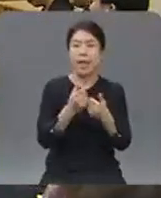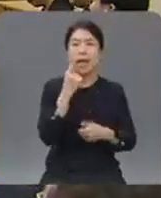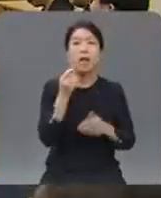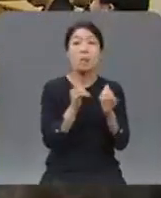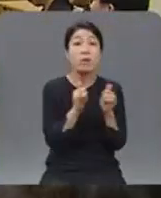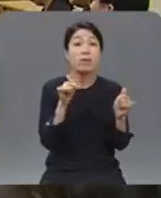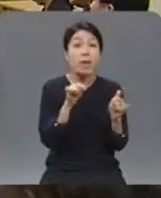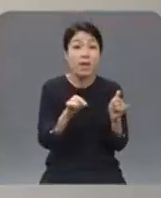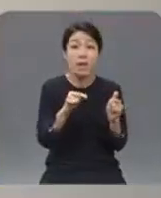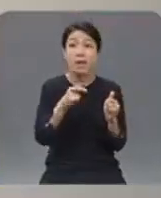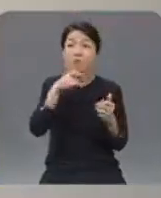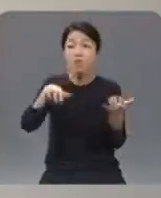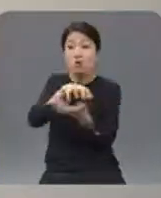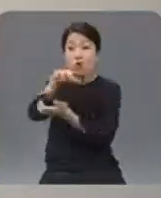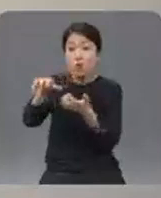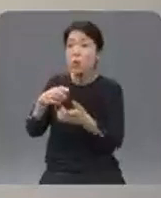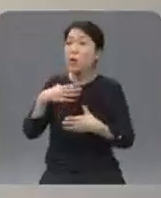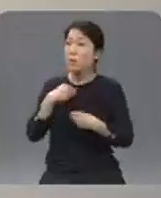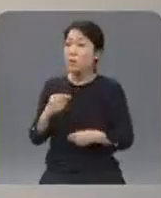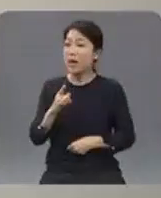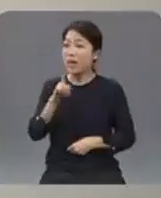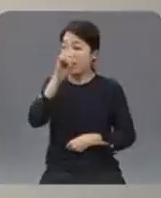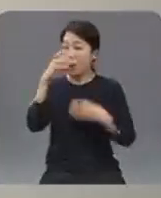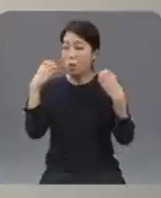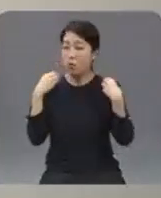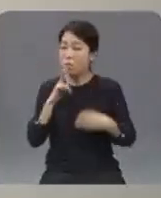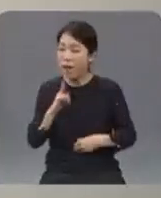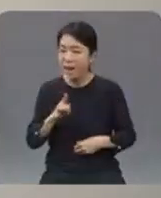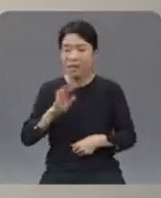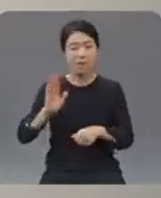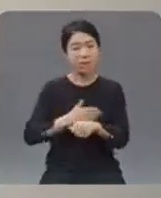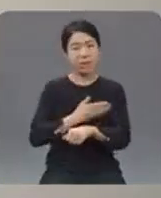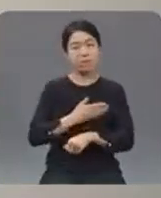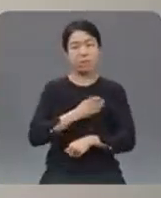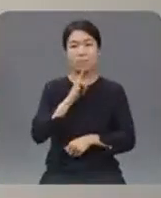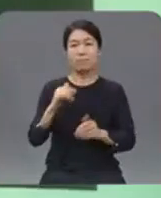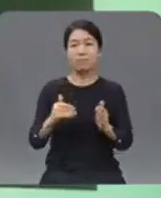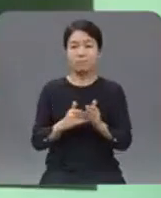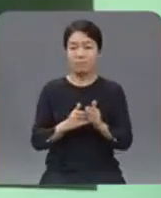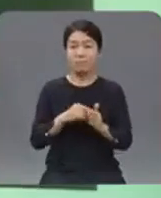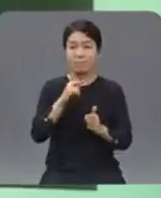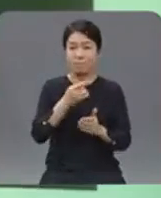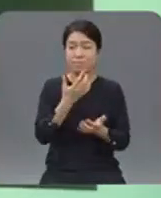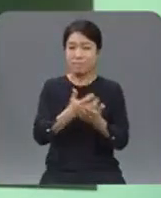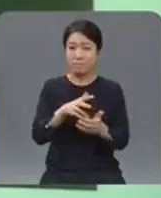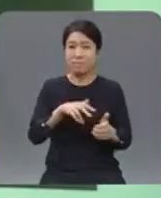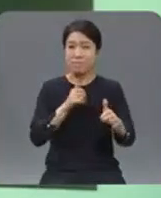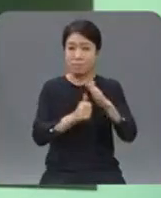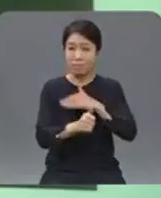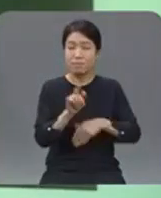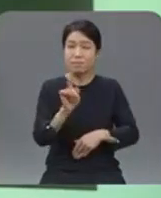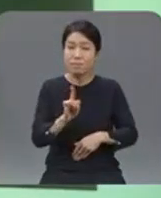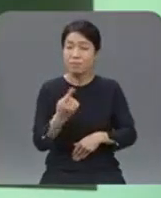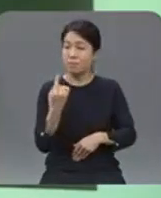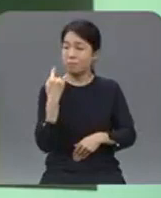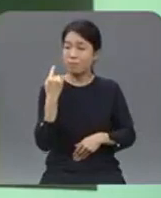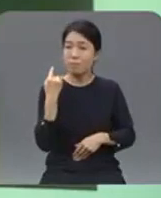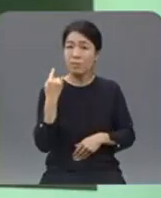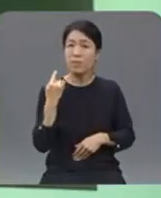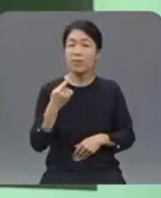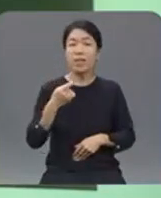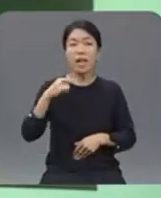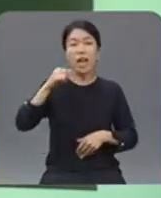주장은 잘못됐다고 주장했습니다 반 히데유키 일본 반액정보 자료실 공동대표는 어제 여수